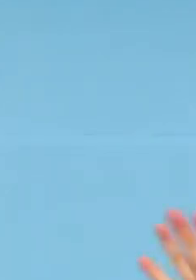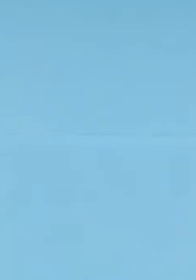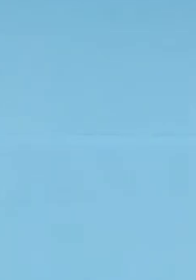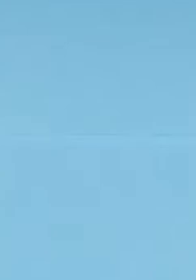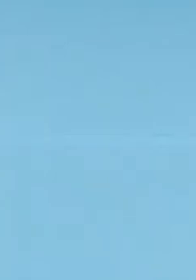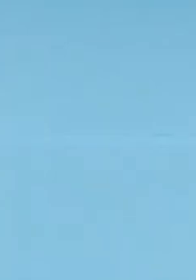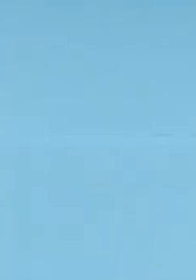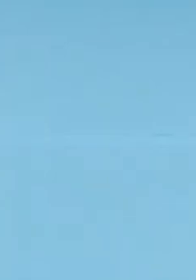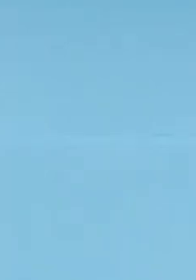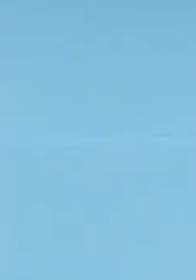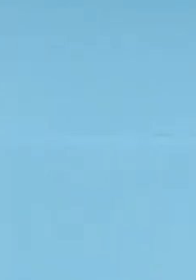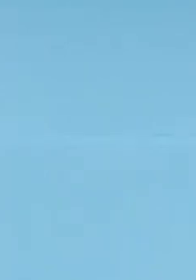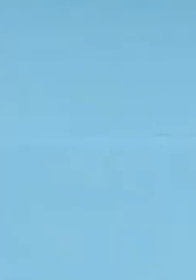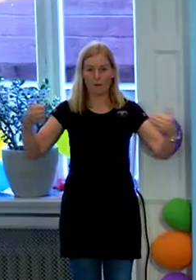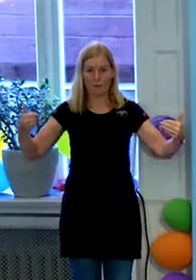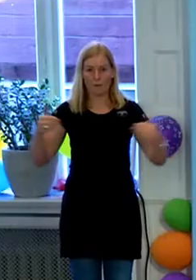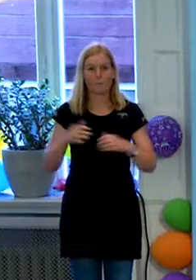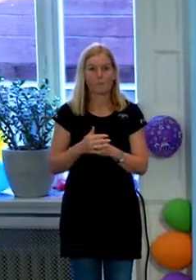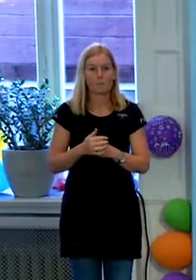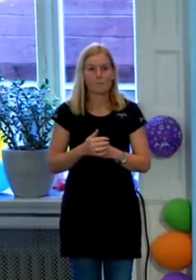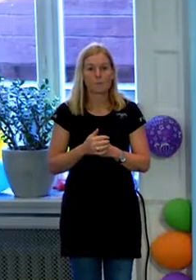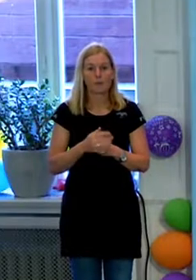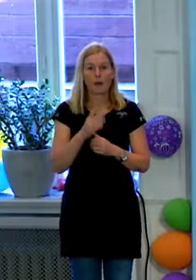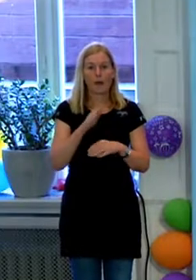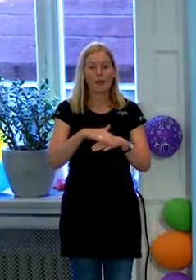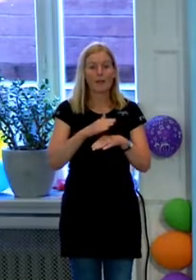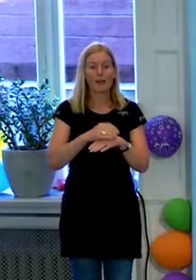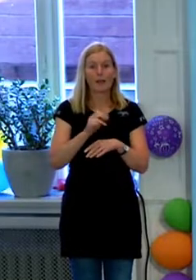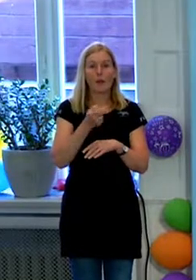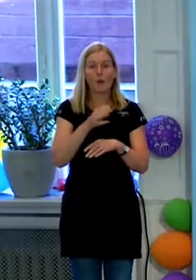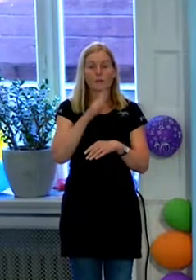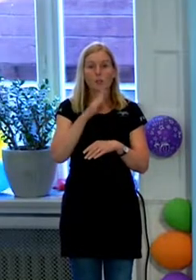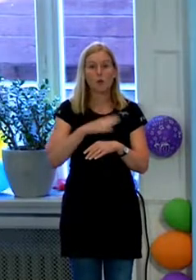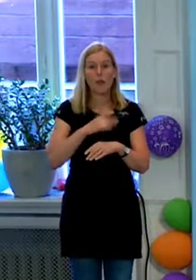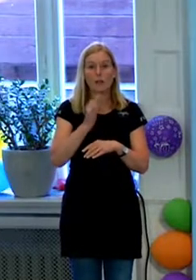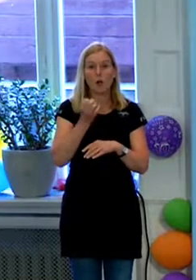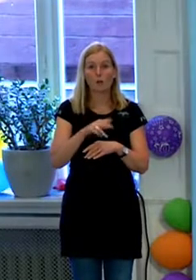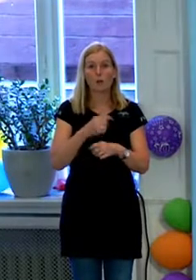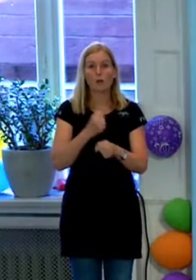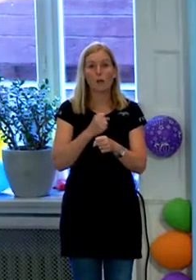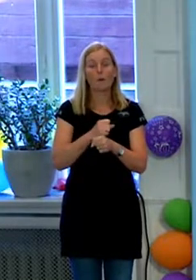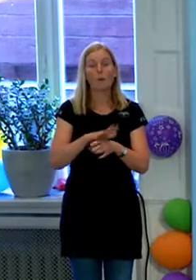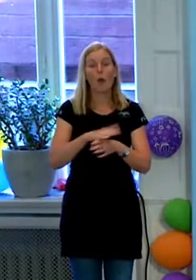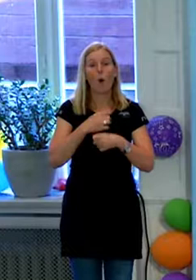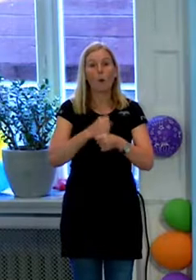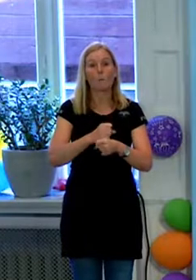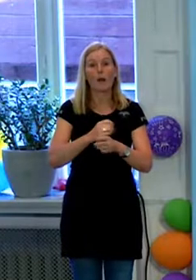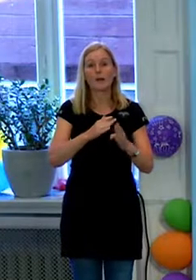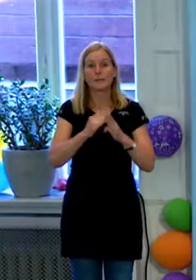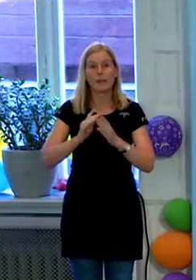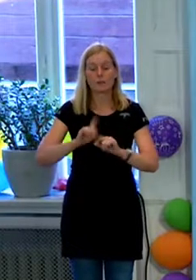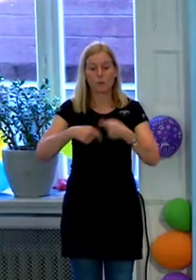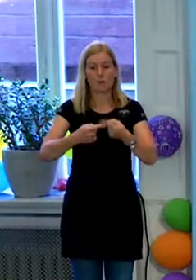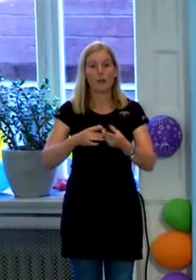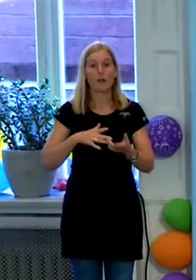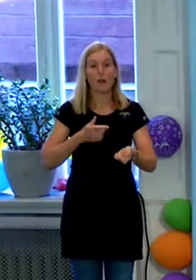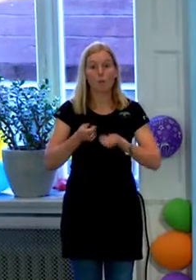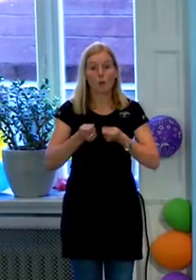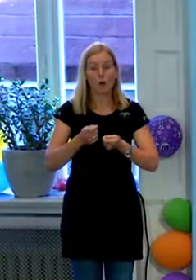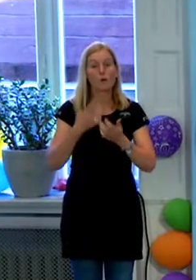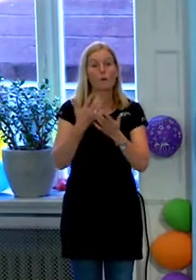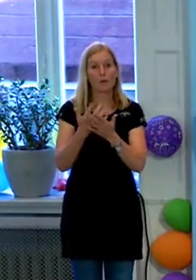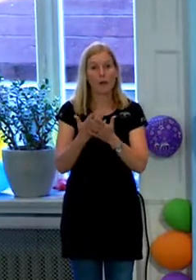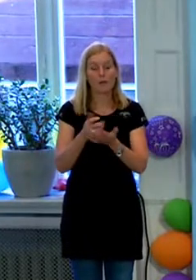inte det så håller jag på sidorna. Så, Katarina Rolfsdotter Jansson heter jag jobbar med hållbar stadsutveckling som moderator, författare och